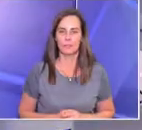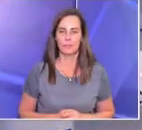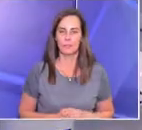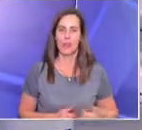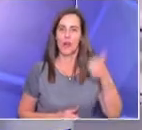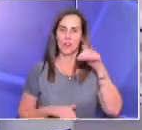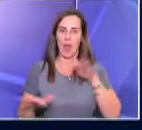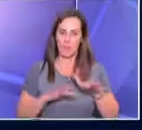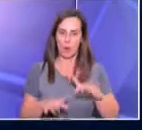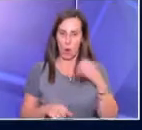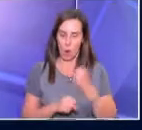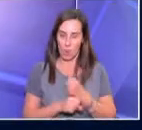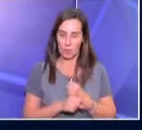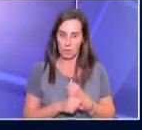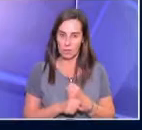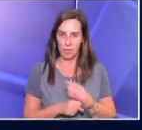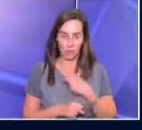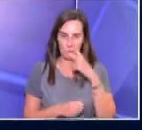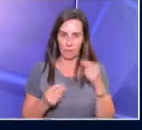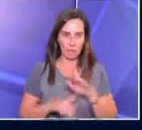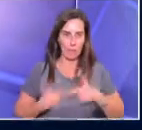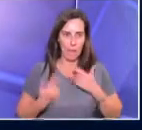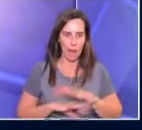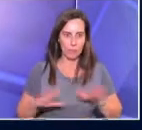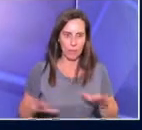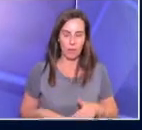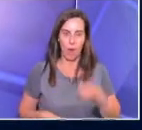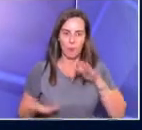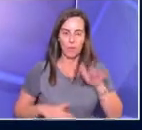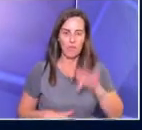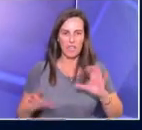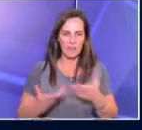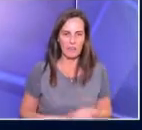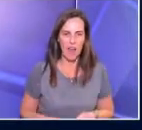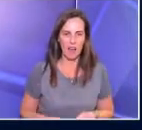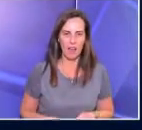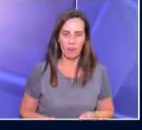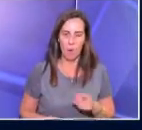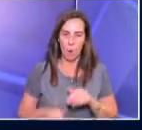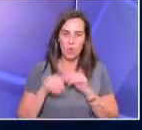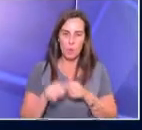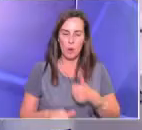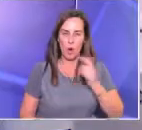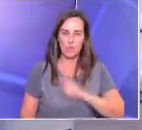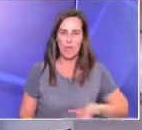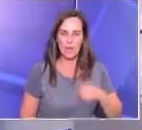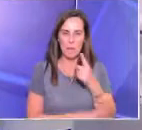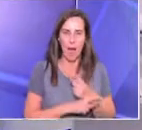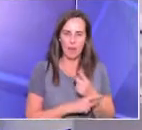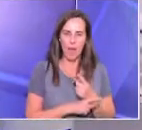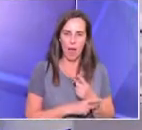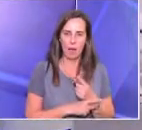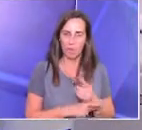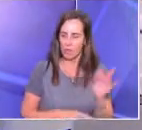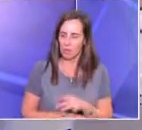ראש הממשלה עושה מהלך, אני לא ראיתי כזה מהלך בחיים שלי. הוא יוצא נגד המפלגה שלו, הוא תומך בראש עיריית בת ים, יוצא